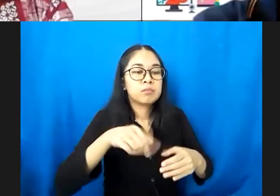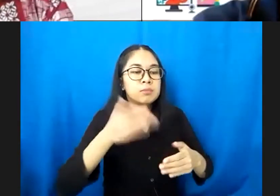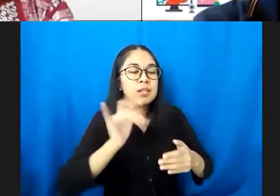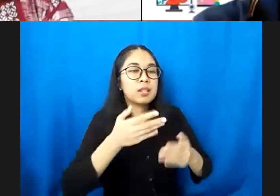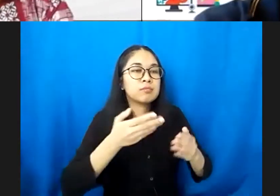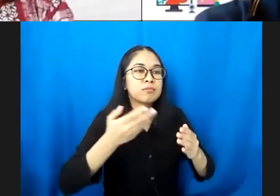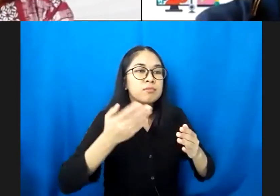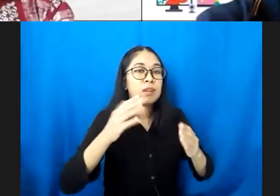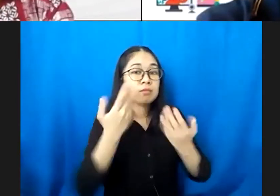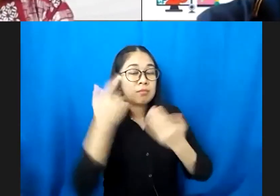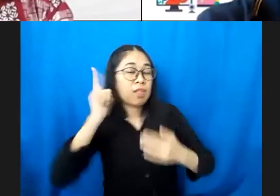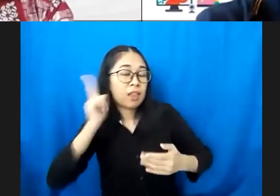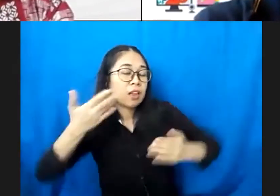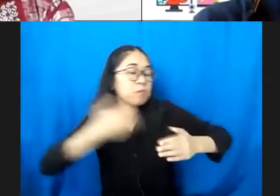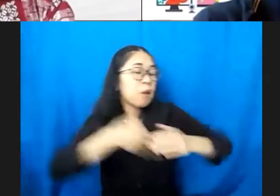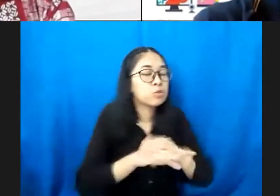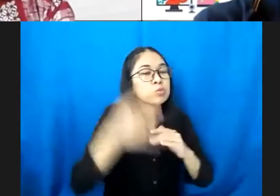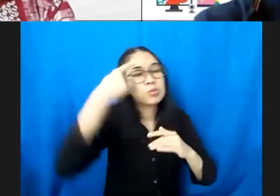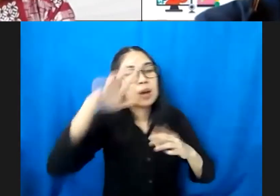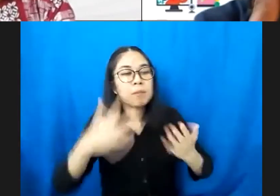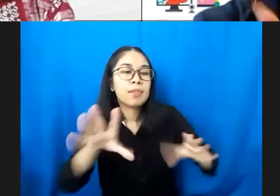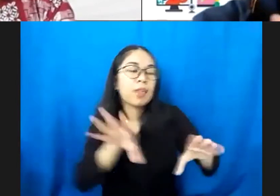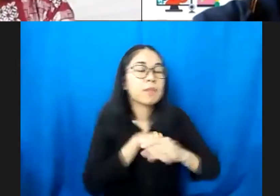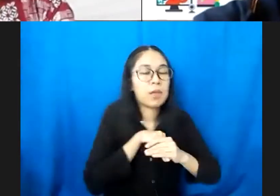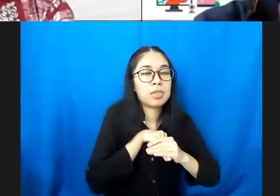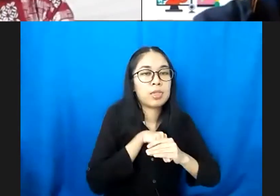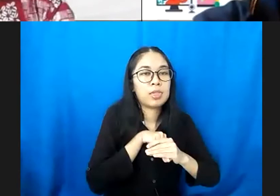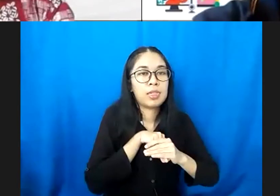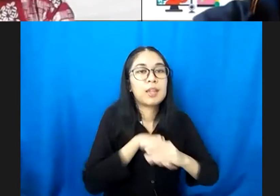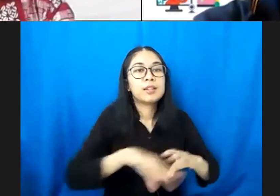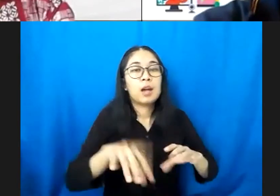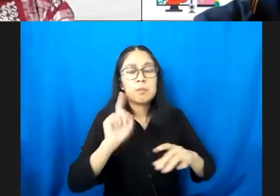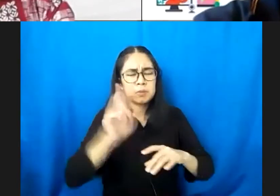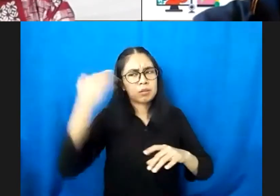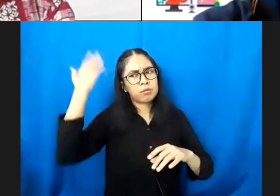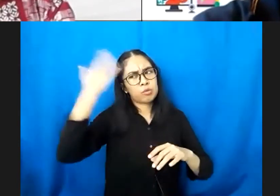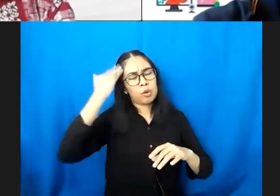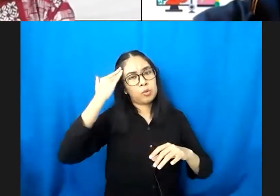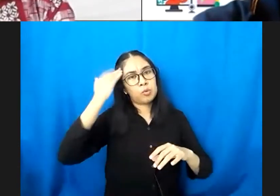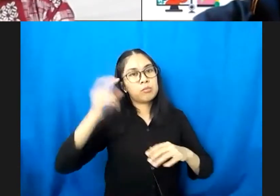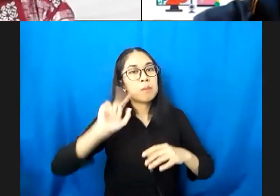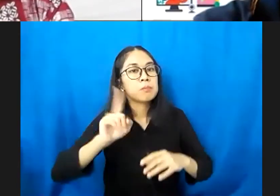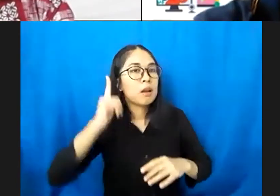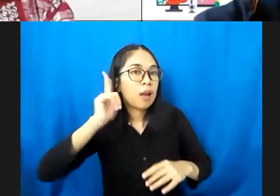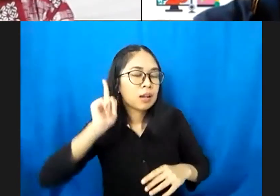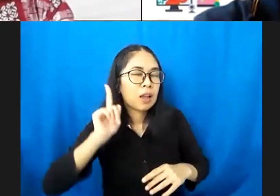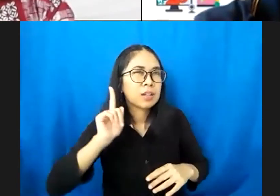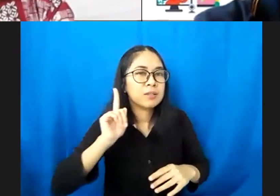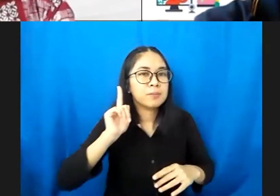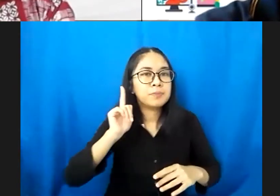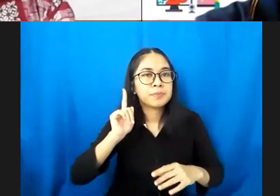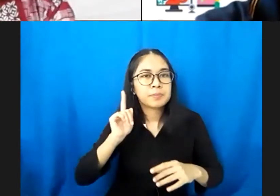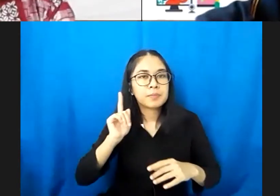panjang. Nah, yang kita lakukan memang sementara ini karena kita tahu bahwa laki-laki itu tidak